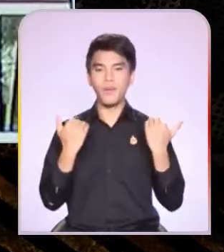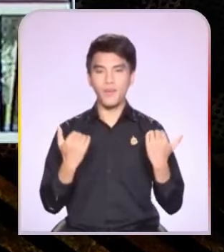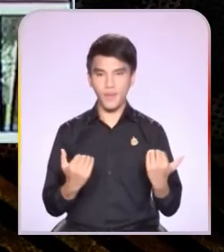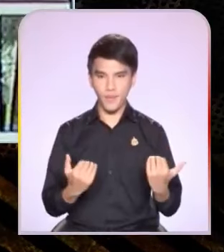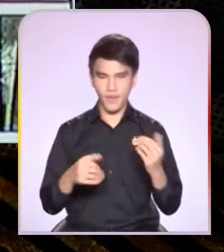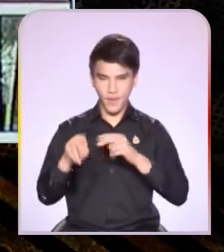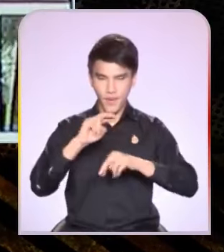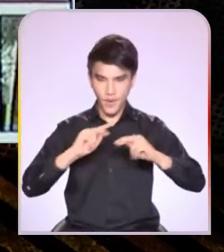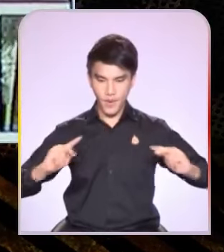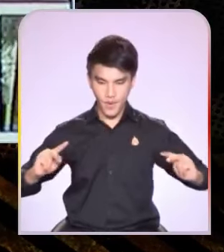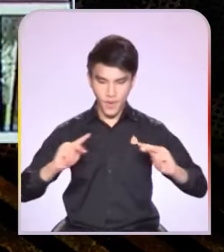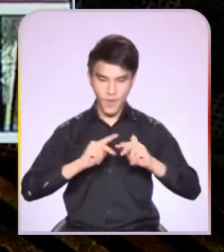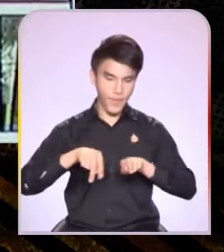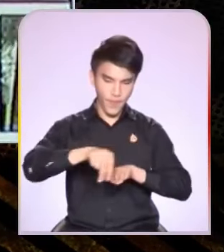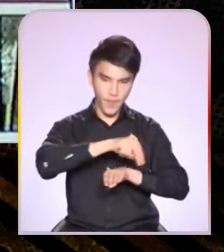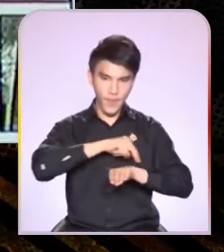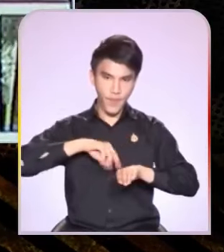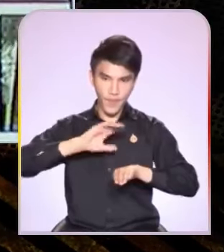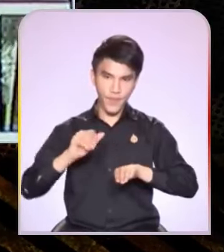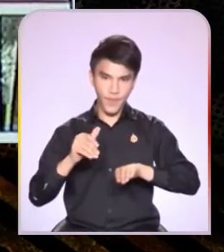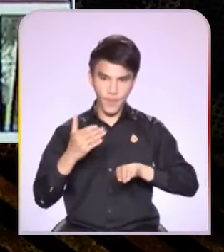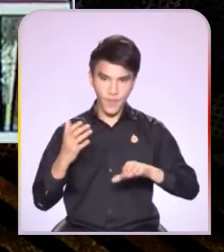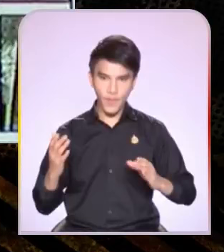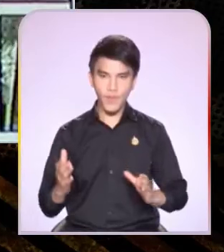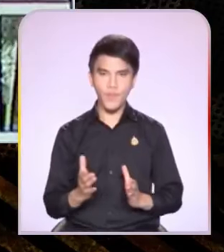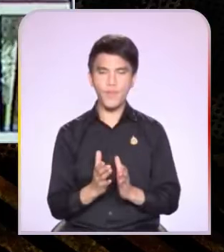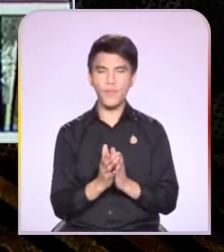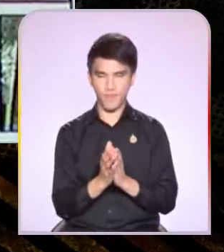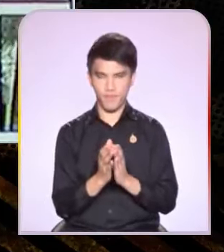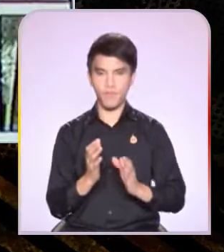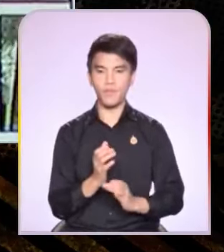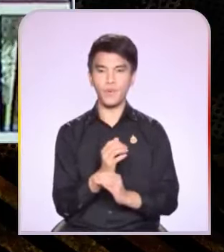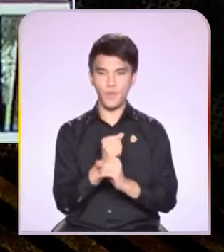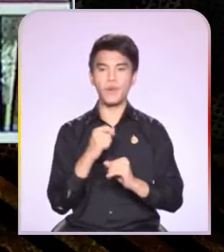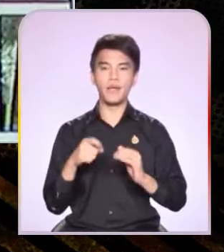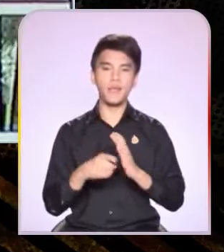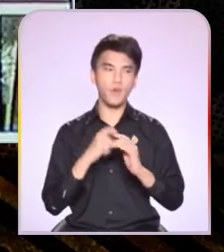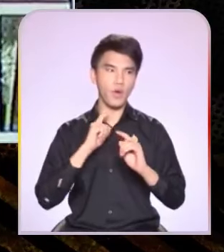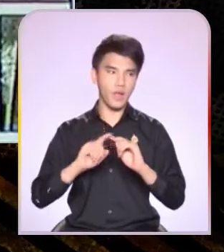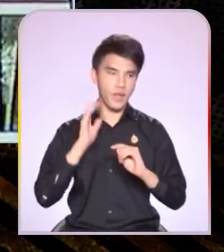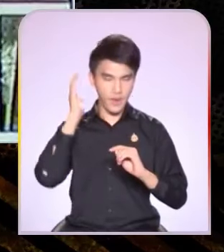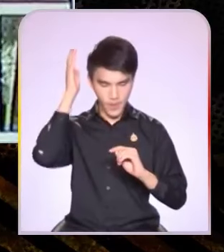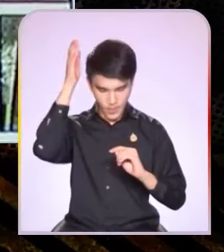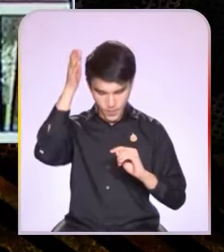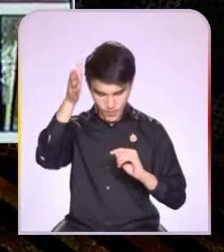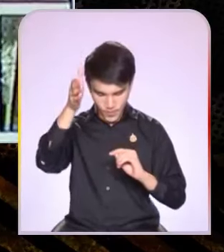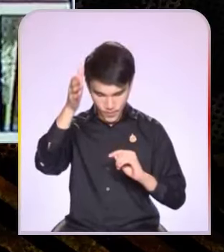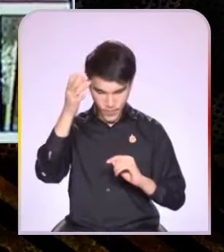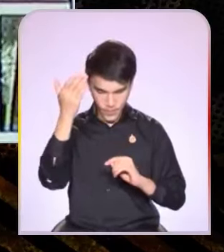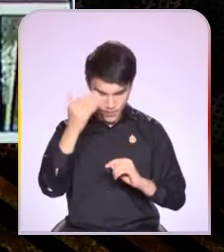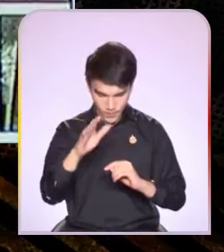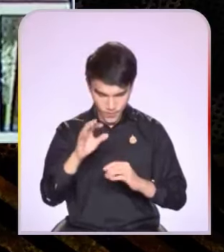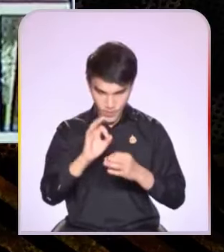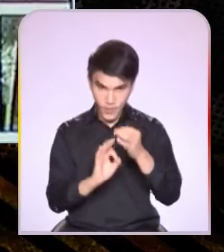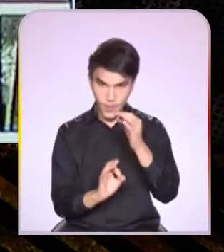างการที่กรมการขนส่งทางบกกับกองพิสูจน์หลักฐานจะร่วมกันวิเคราะห์สรุปสาเหตุที่แท้จริงของการเกิดอุบัติเหตุจนเกิด